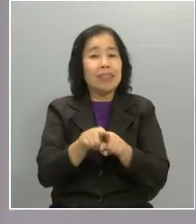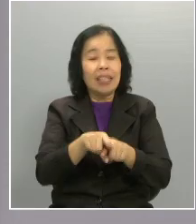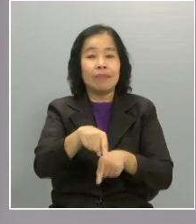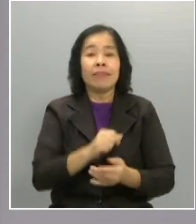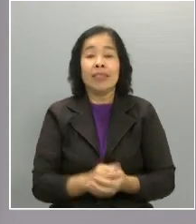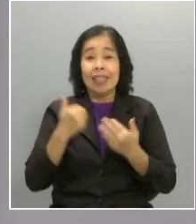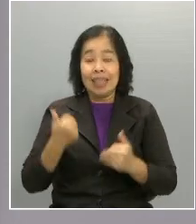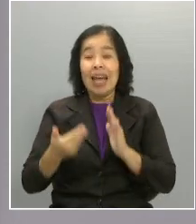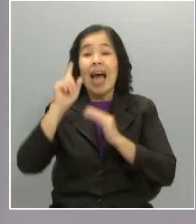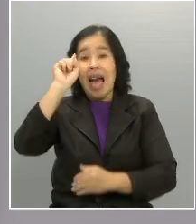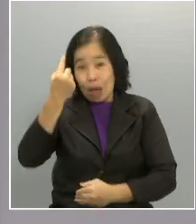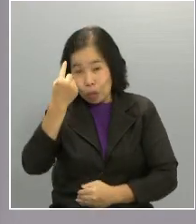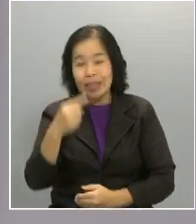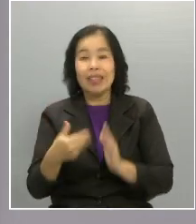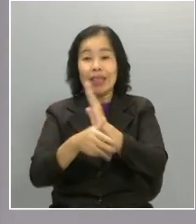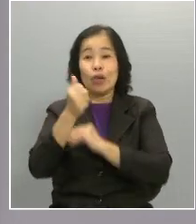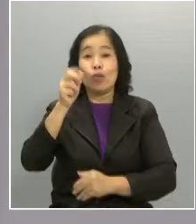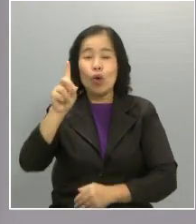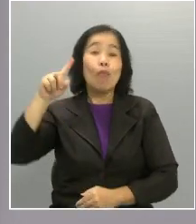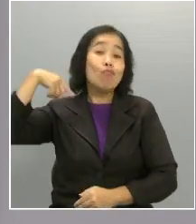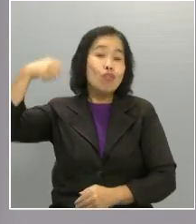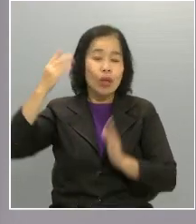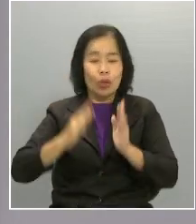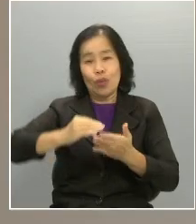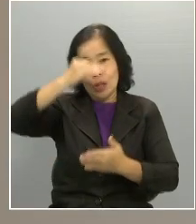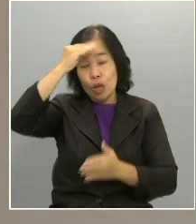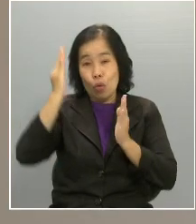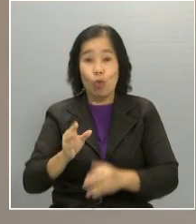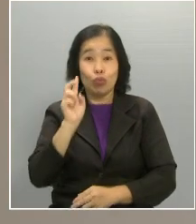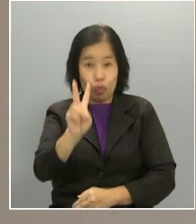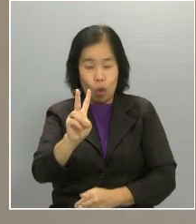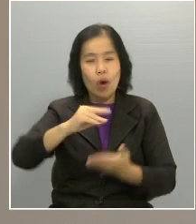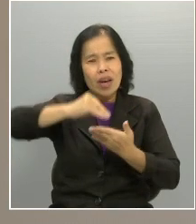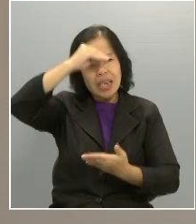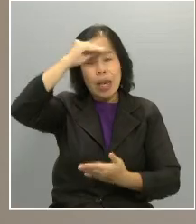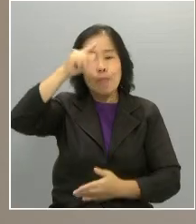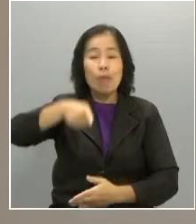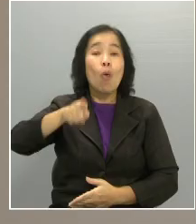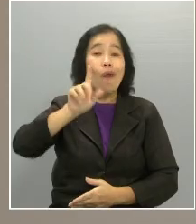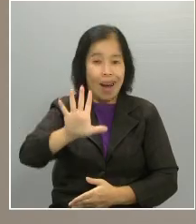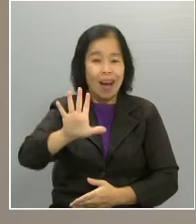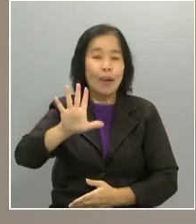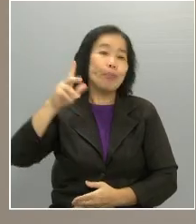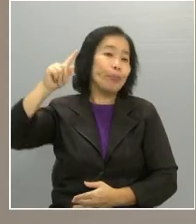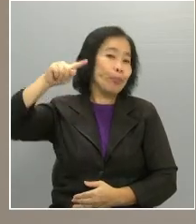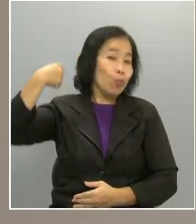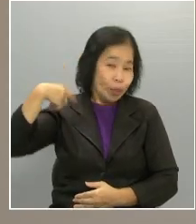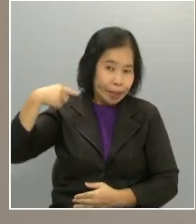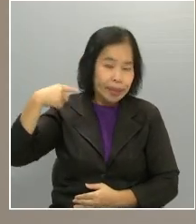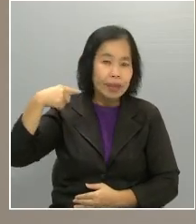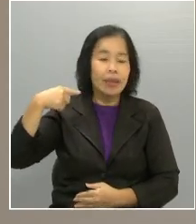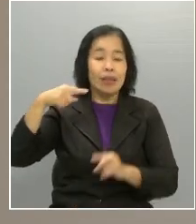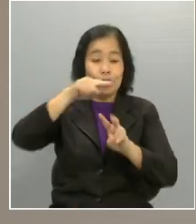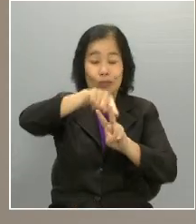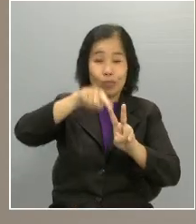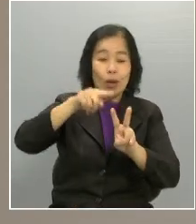มีอีกจุดนึงคราวนี้เป็นนักเรียนหญิง2คนชั้นประถมเองฮะน้องป.5 เด็กหญิงนิชาพัฒน์กับน้อง